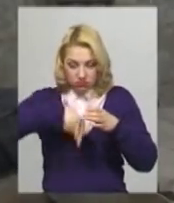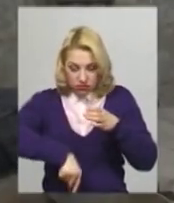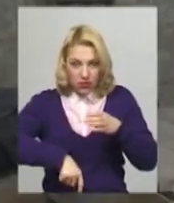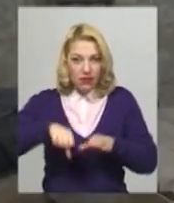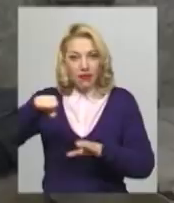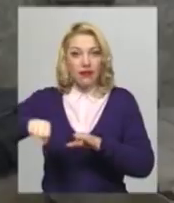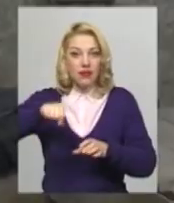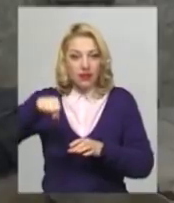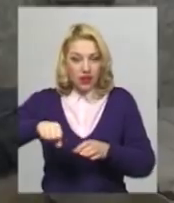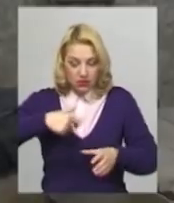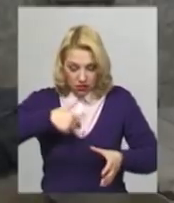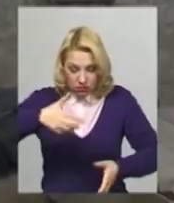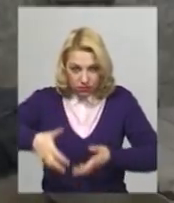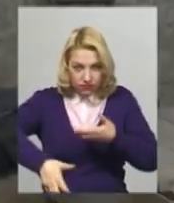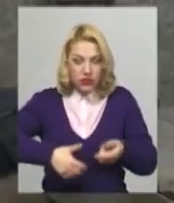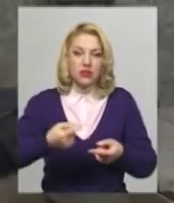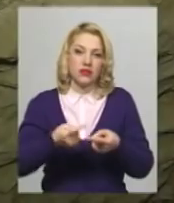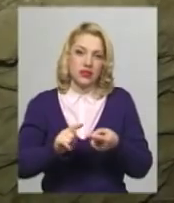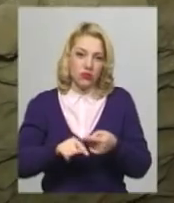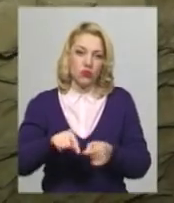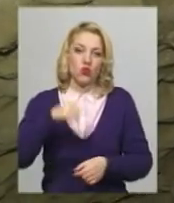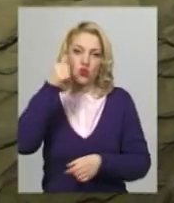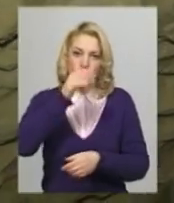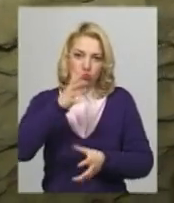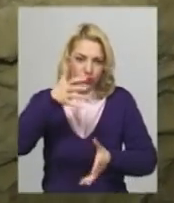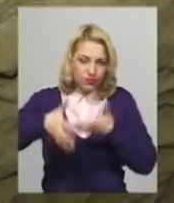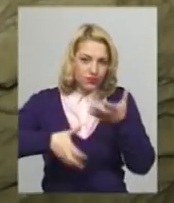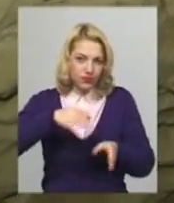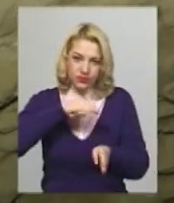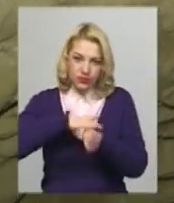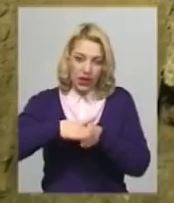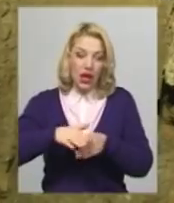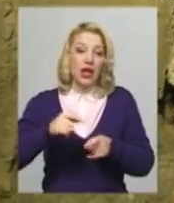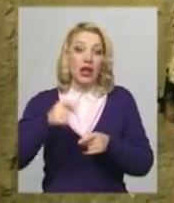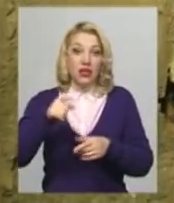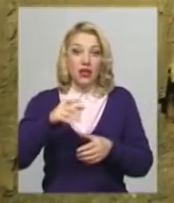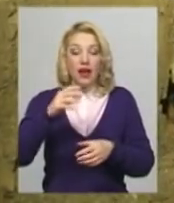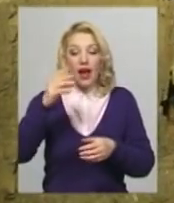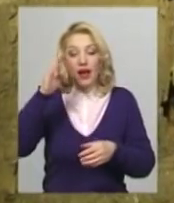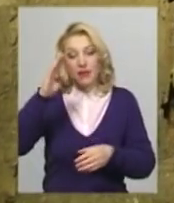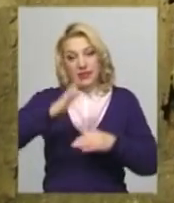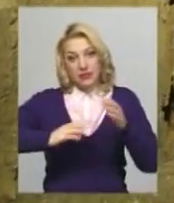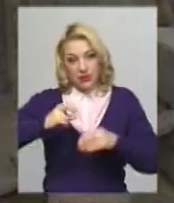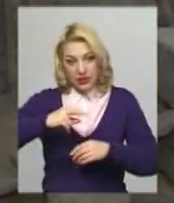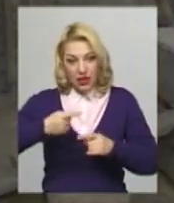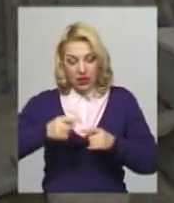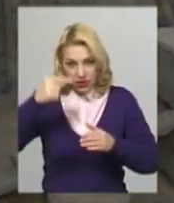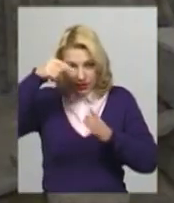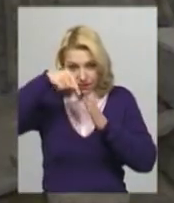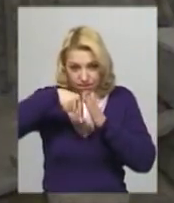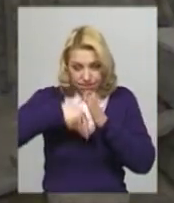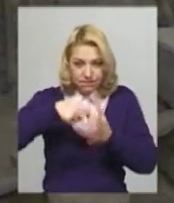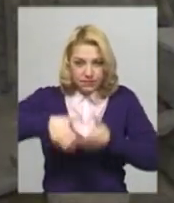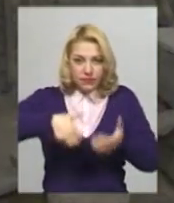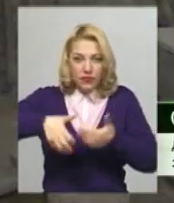розкрили, і є предметом цьогорічного дослідження. Археологи, які тут працюють, дісталися фортифікації 14 століття. Ми знаємо,